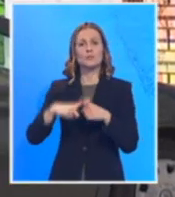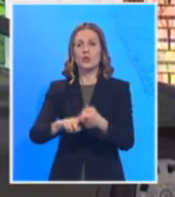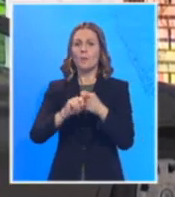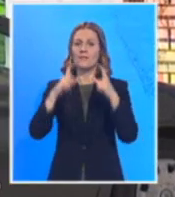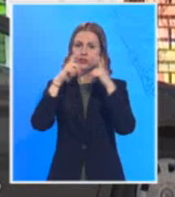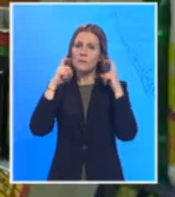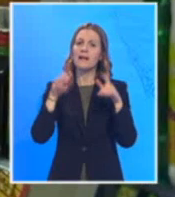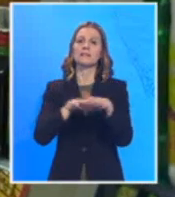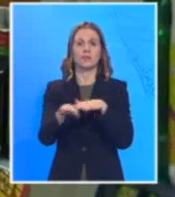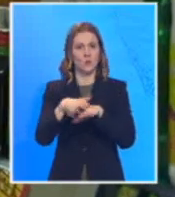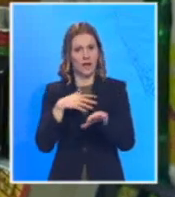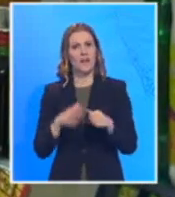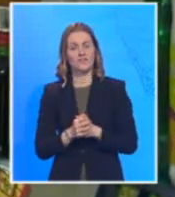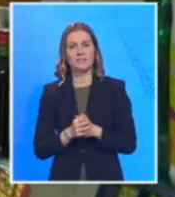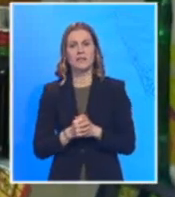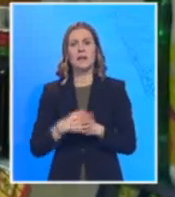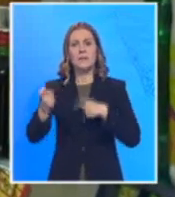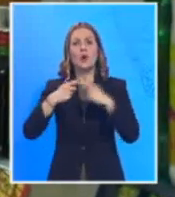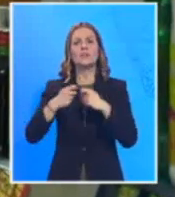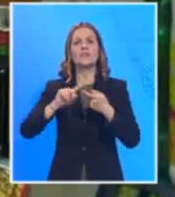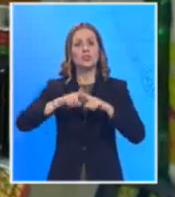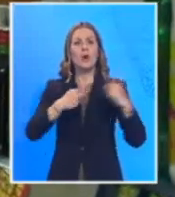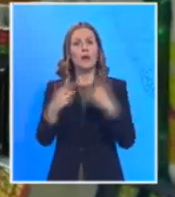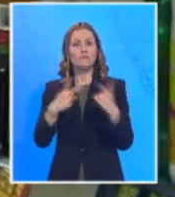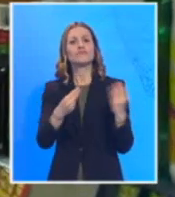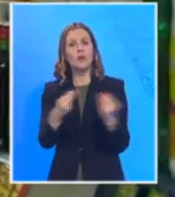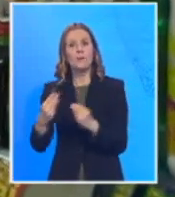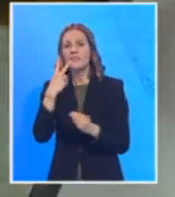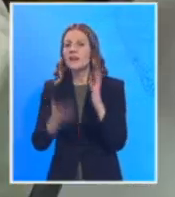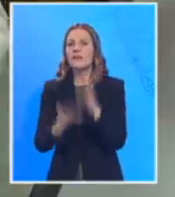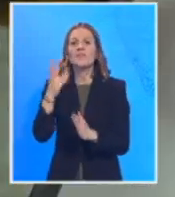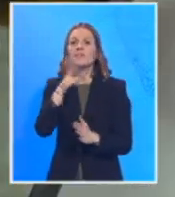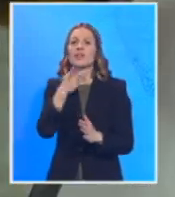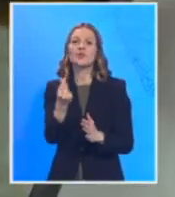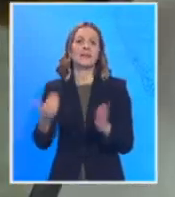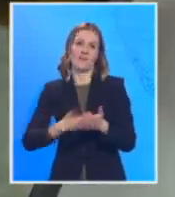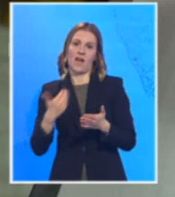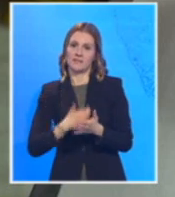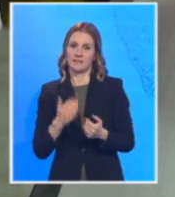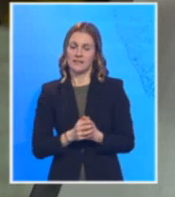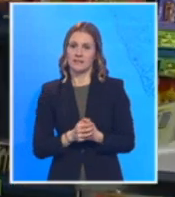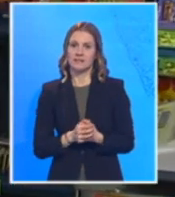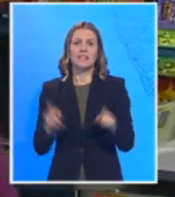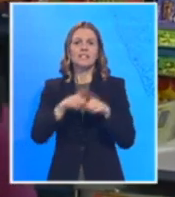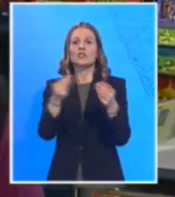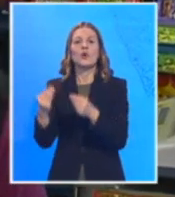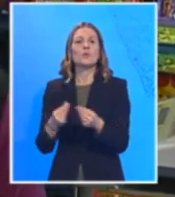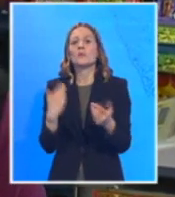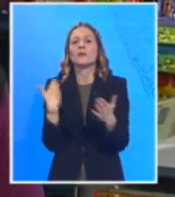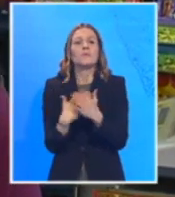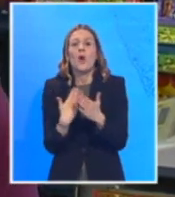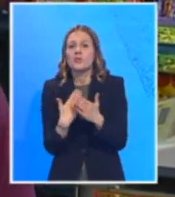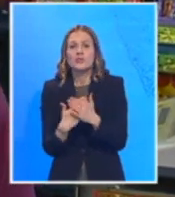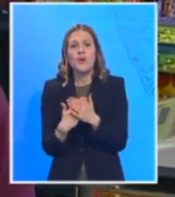maski i rukavica. Snabdevenost je dobra, a čini se da je ovih dana najtraženiji artikal kvasac. Kupuje se ono najpotrebnije, bez